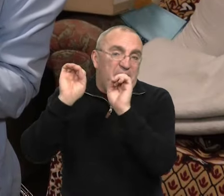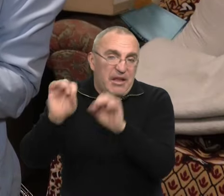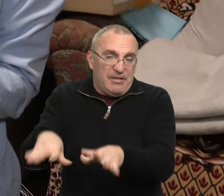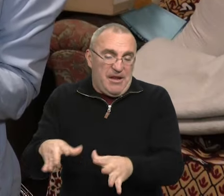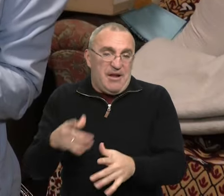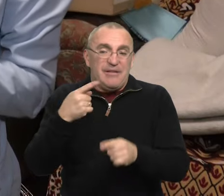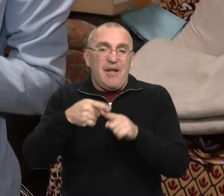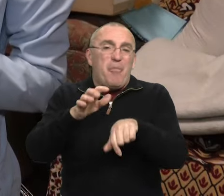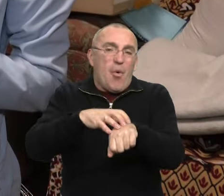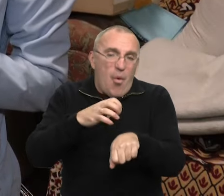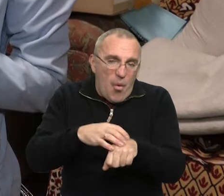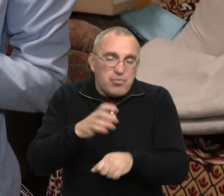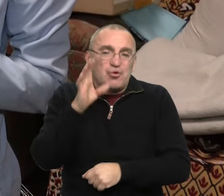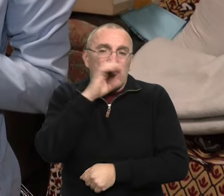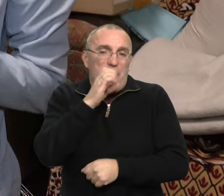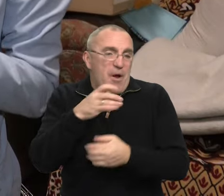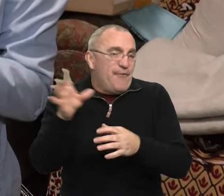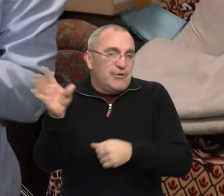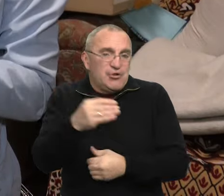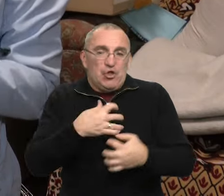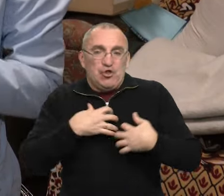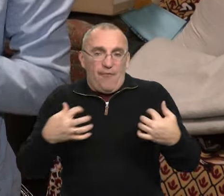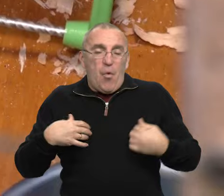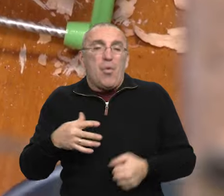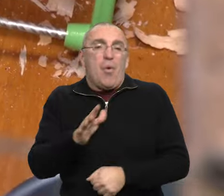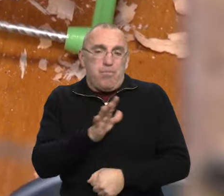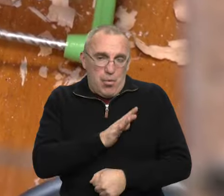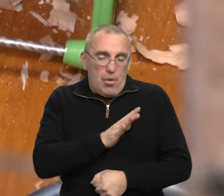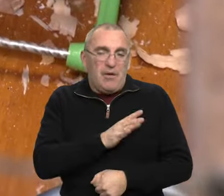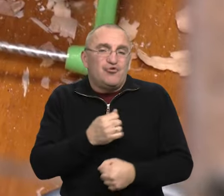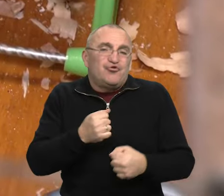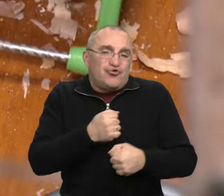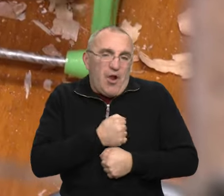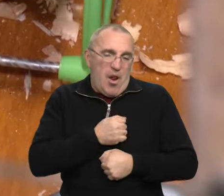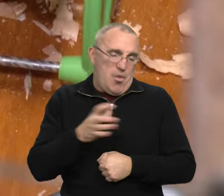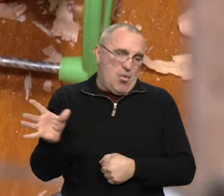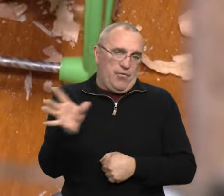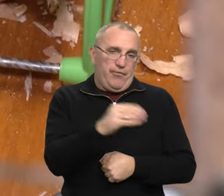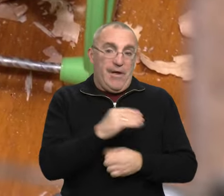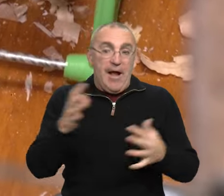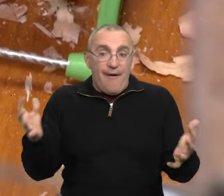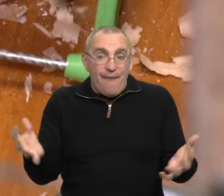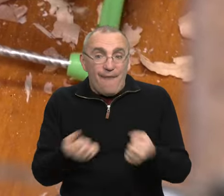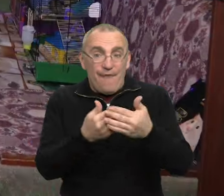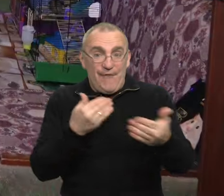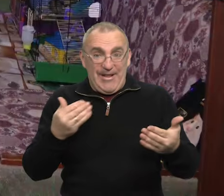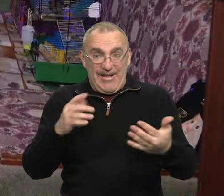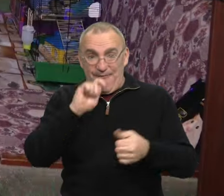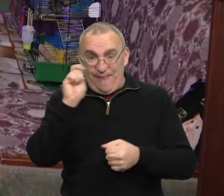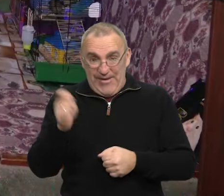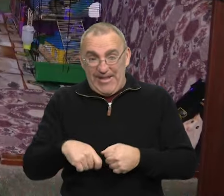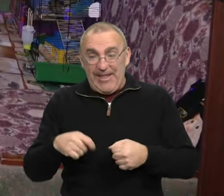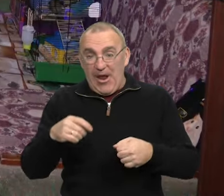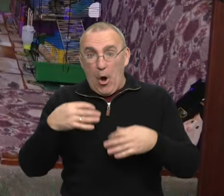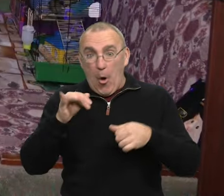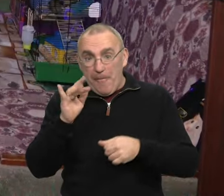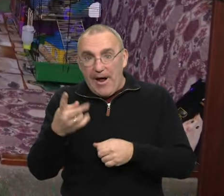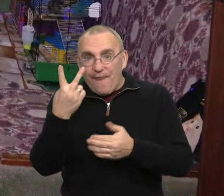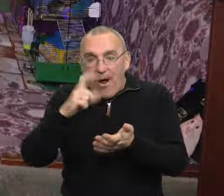тільки ж котики там і собачки і всі животні були жалко всіх врятованих від війних ом'яків поселила в двох